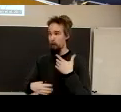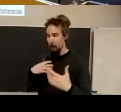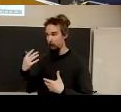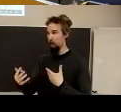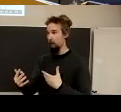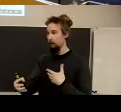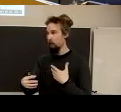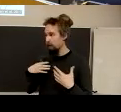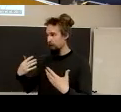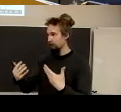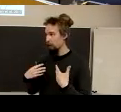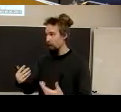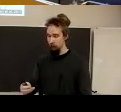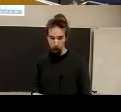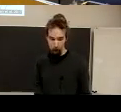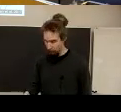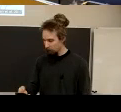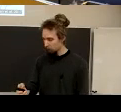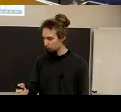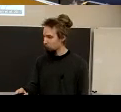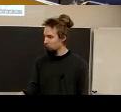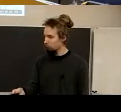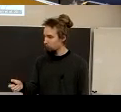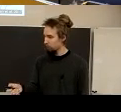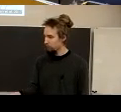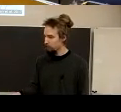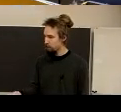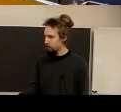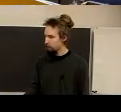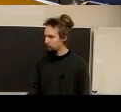maailmaan ja meihin itseemme ja arvoihin muuttuu.